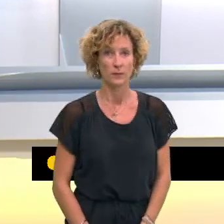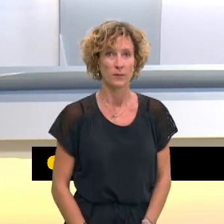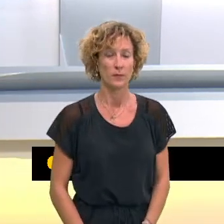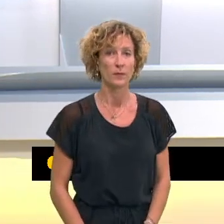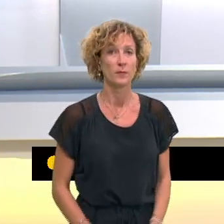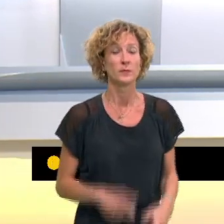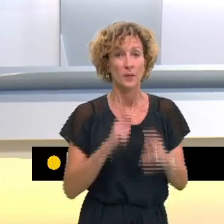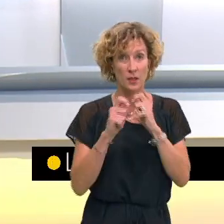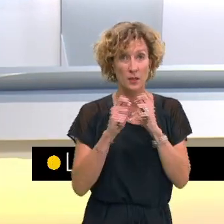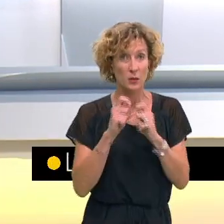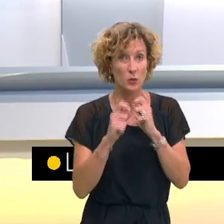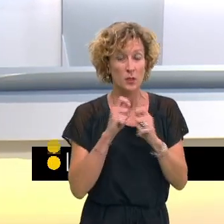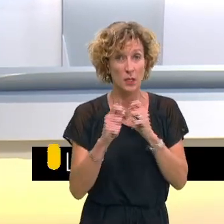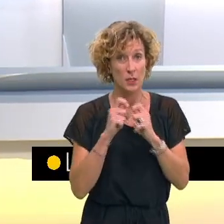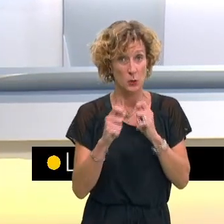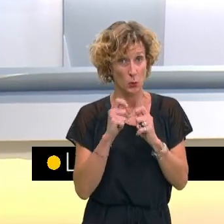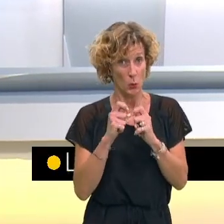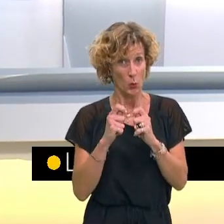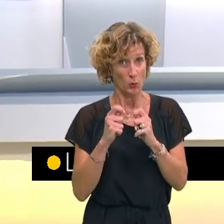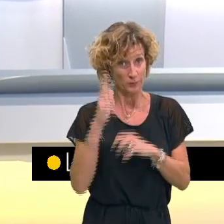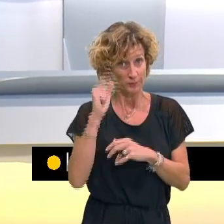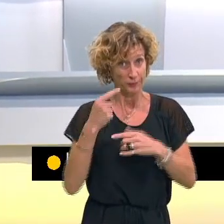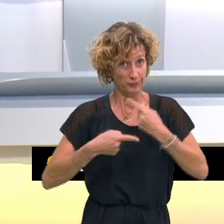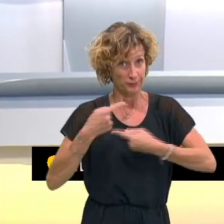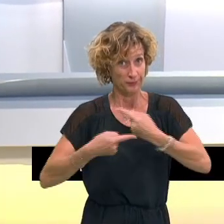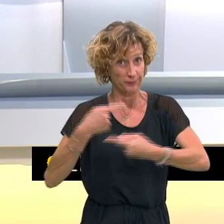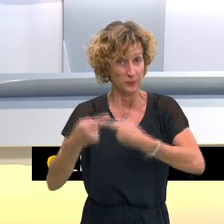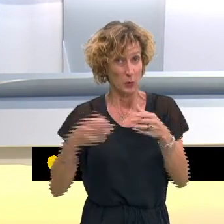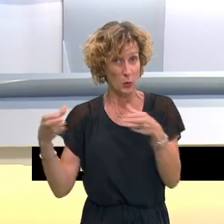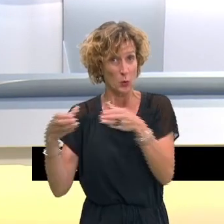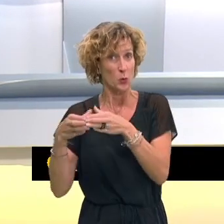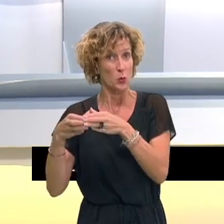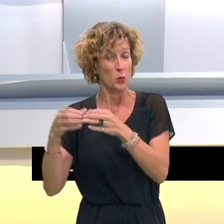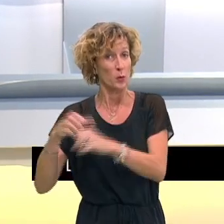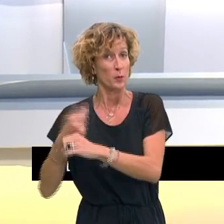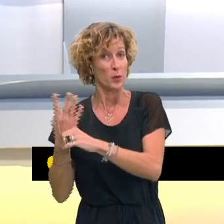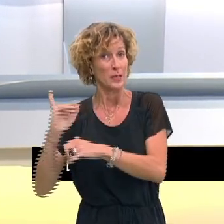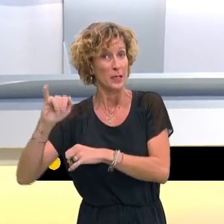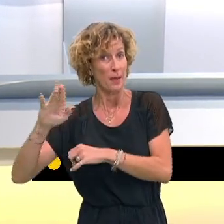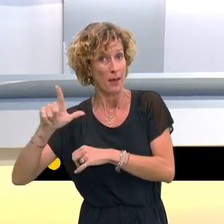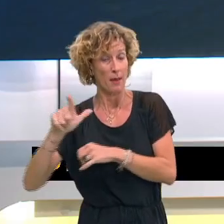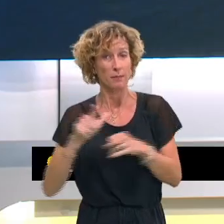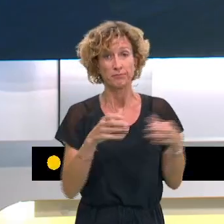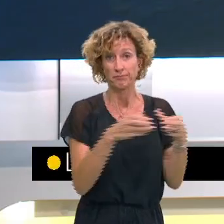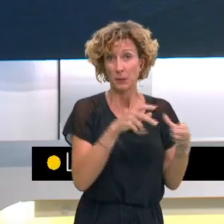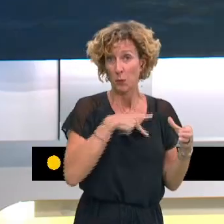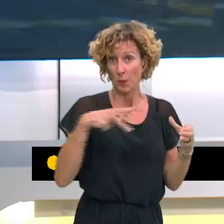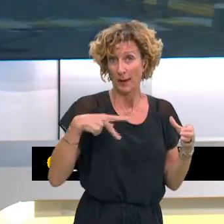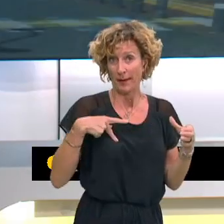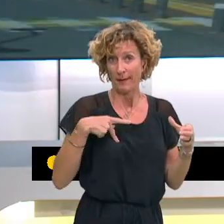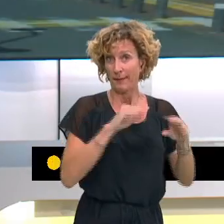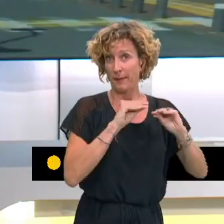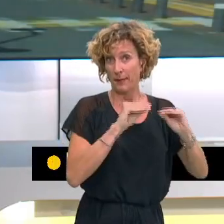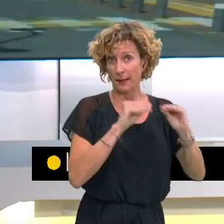Les négociations sont donc engagées entre le groupe mauricien IBL et les détenteurs des hypermarchés